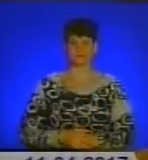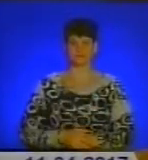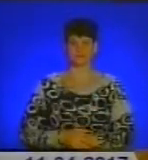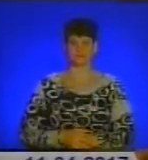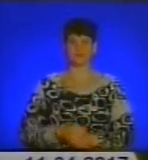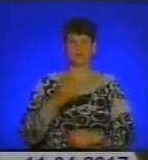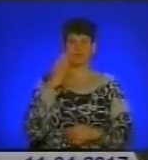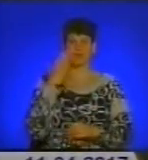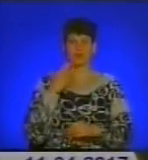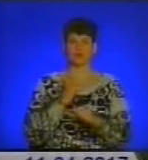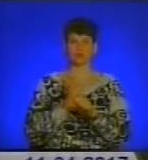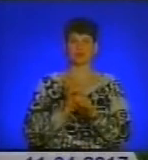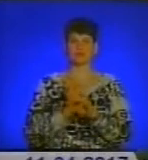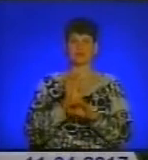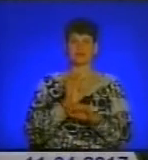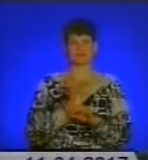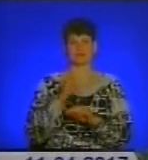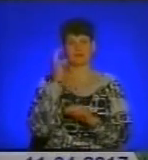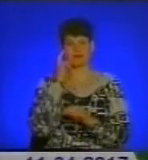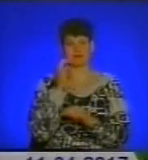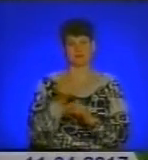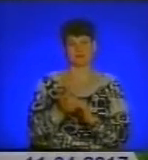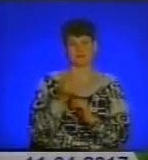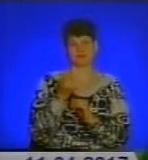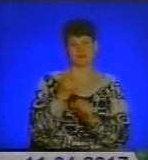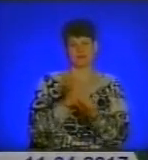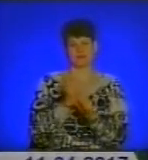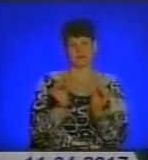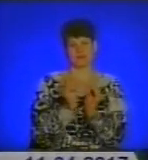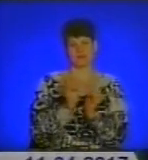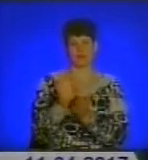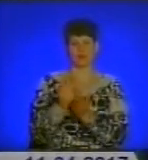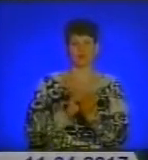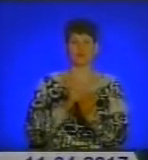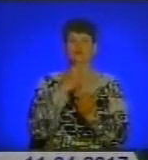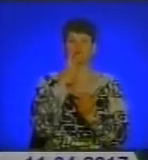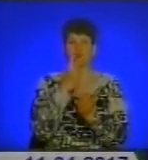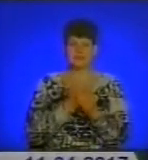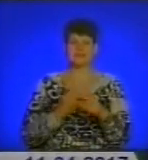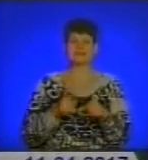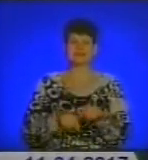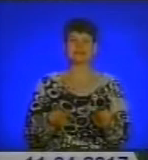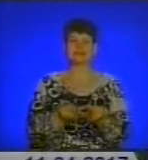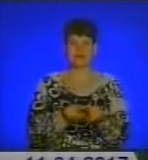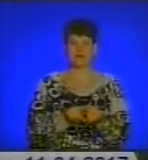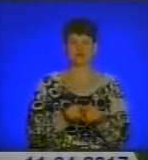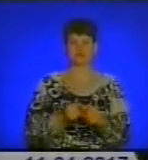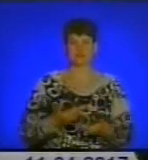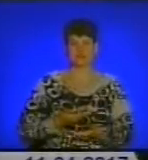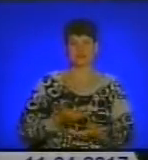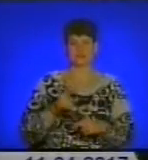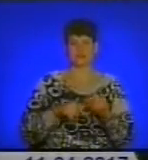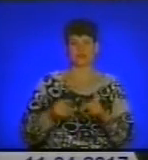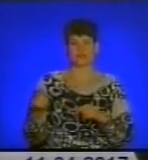писану роботу відправили до Києва, з'явилася ідея зробити дещо меншу копію, щоб показати таке мистецтво і жителям рідної